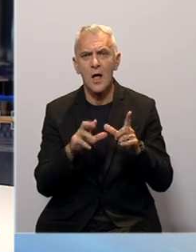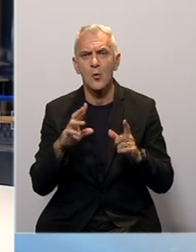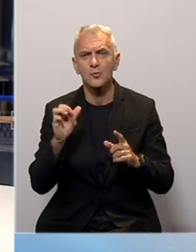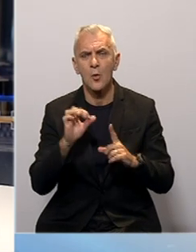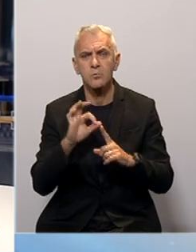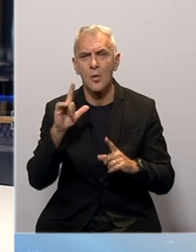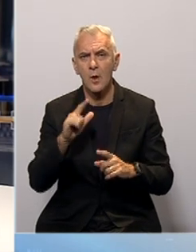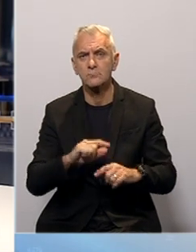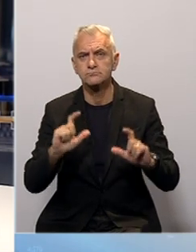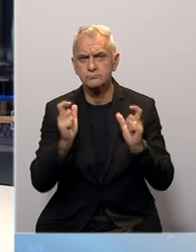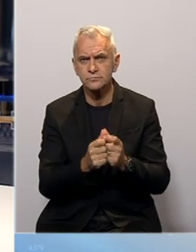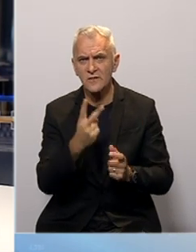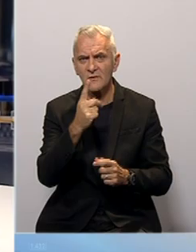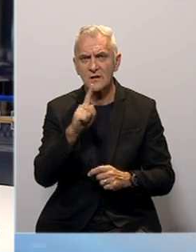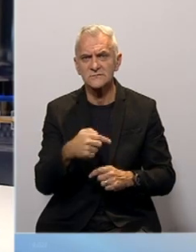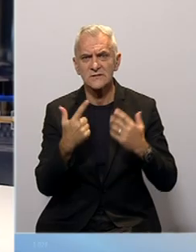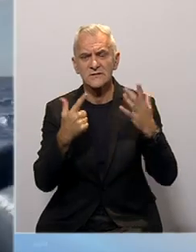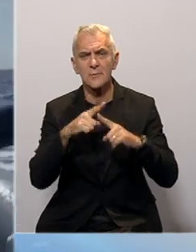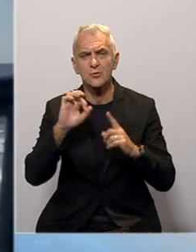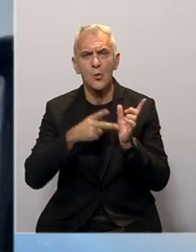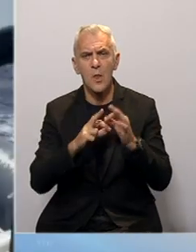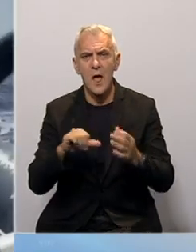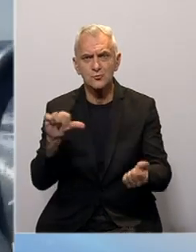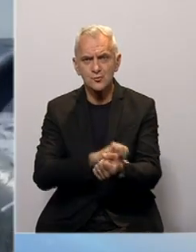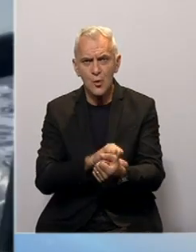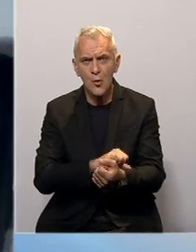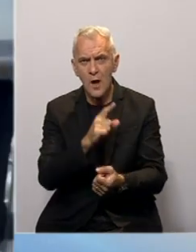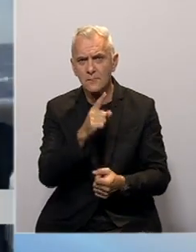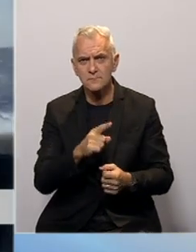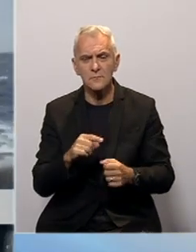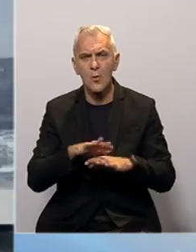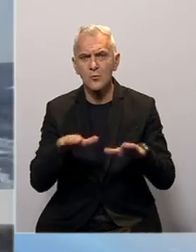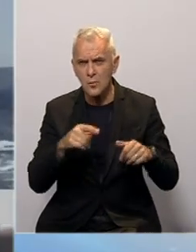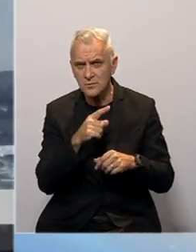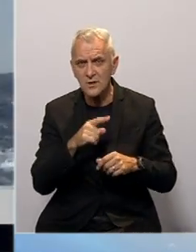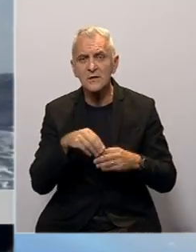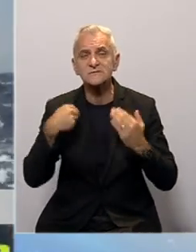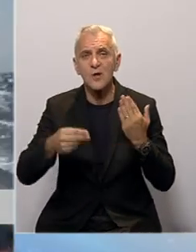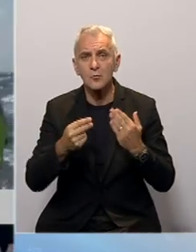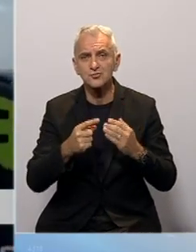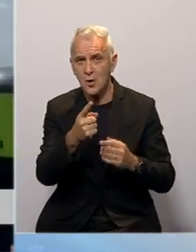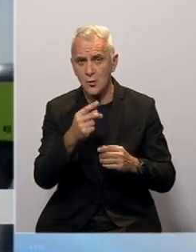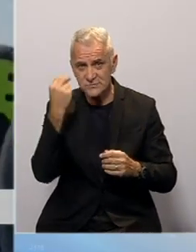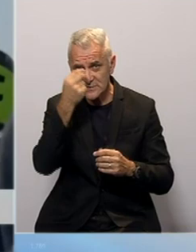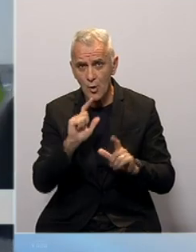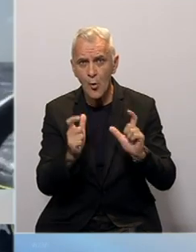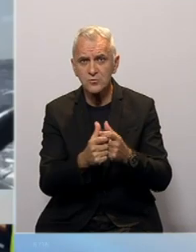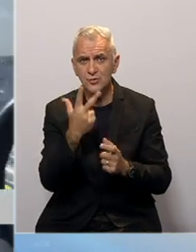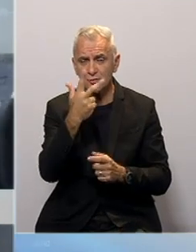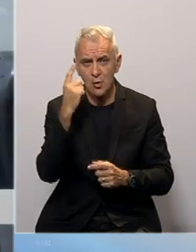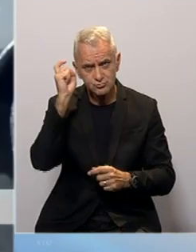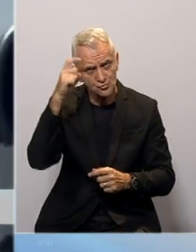tokom koje je zapljenjeno 2,7 tona kokaina s jedrilice u Atlantskom okeanu. Saopšteno je da su uporedo u Srbiji uhapšena